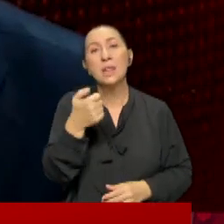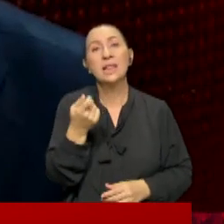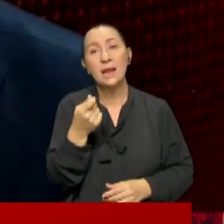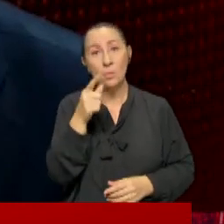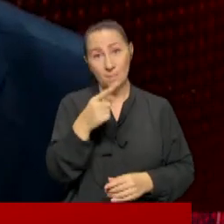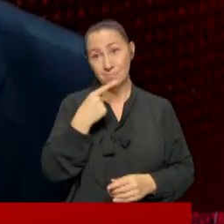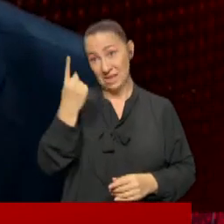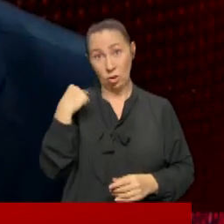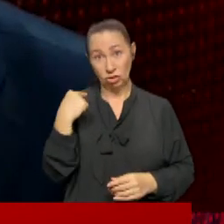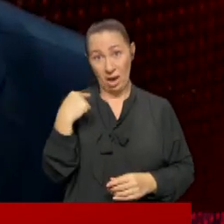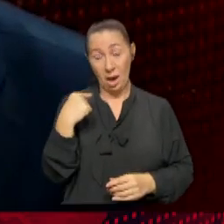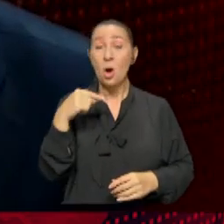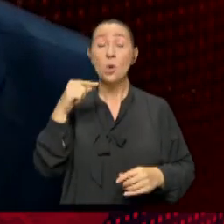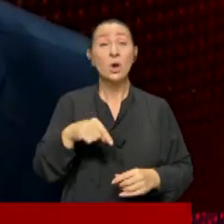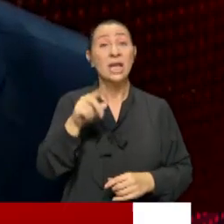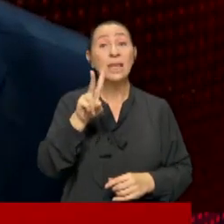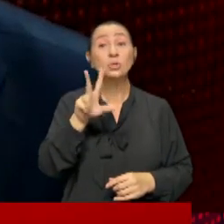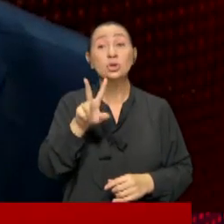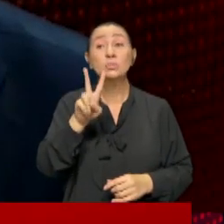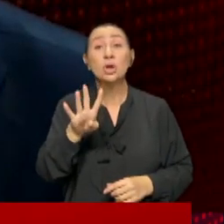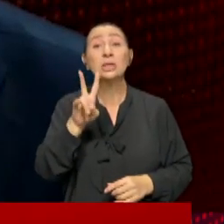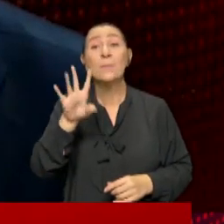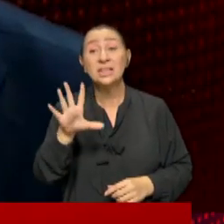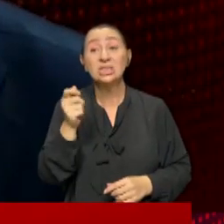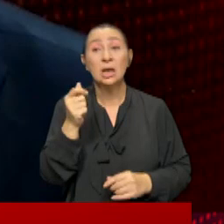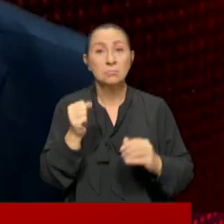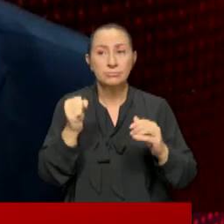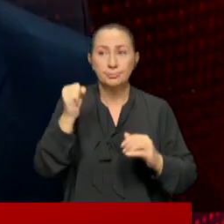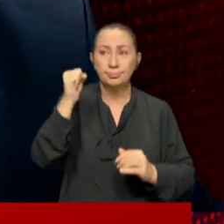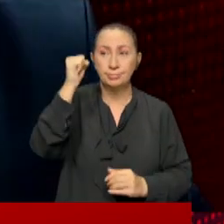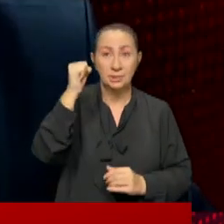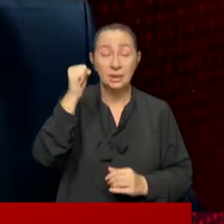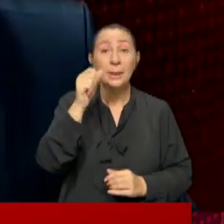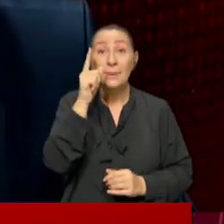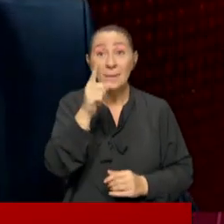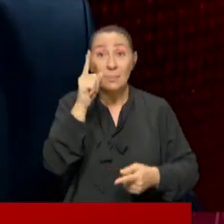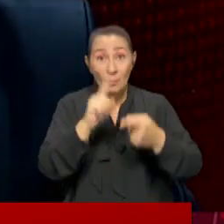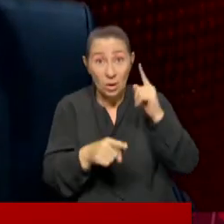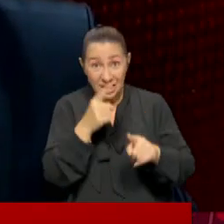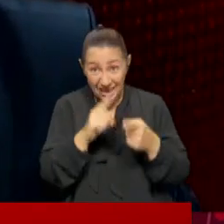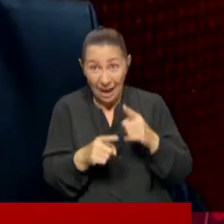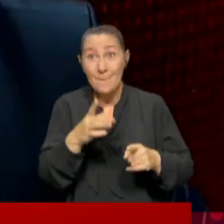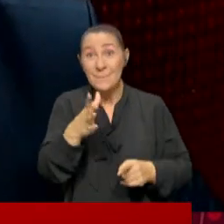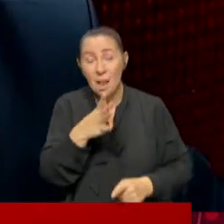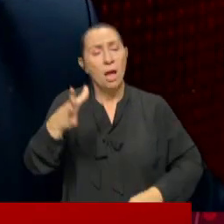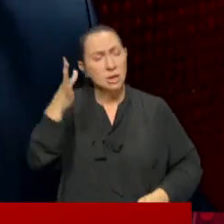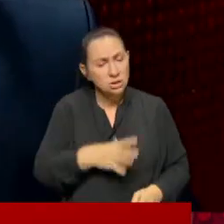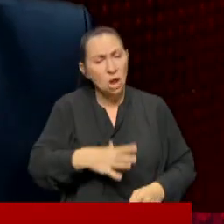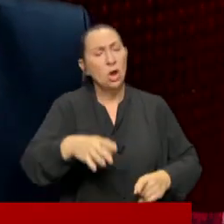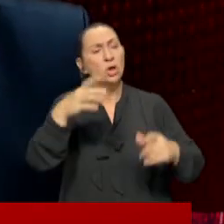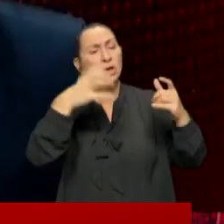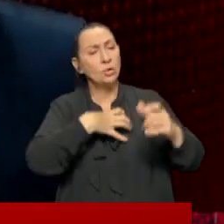lirayken bundan bir sene önce bugün 23, 24, 25 liralara kadar gelmişse bir siyaset bile isteye